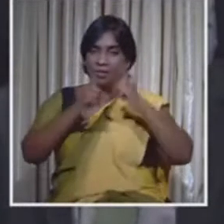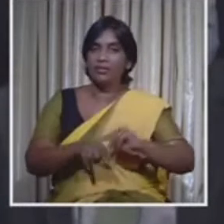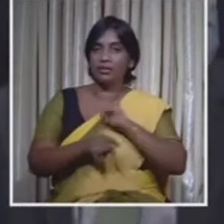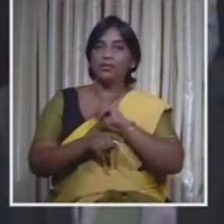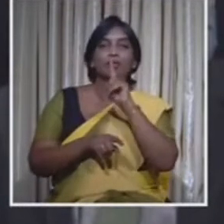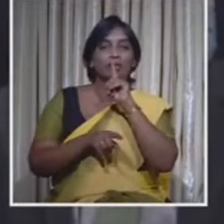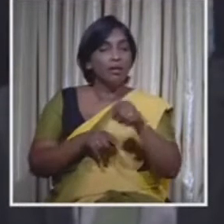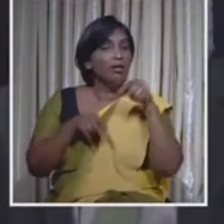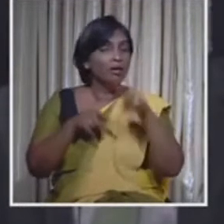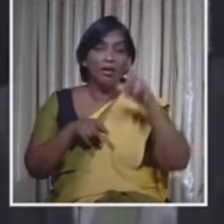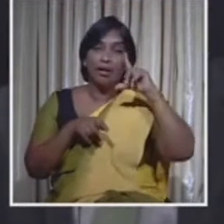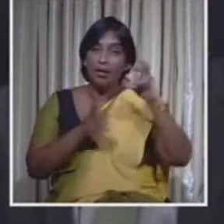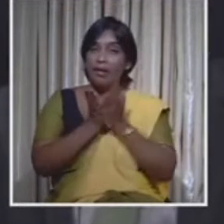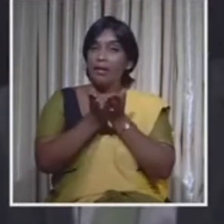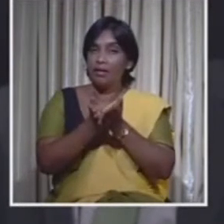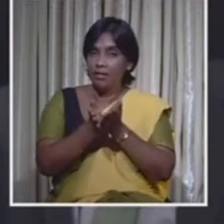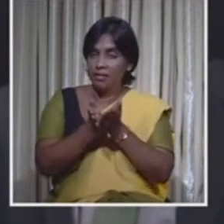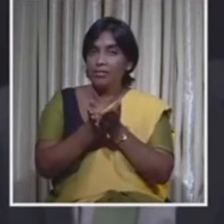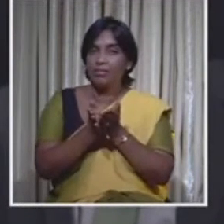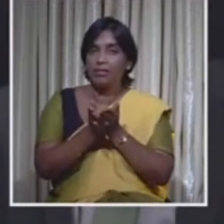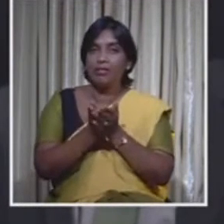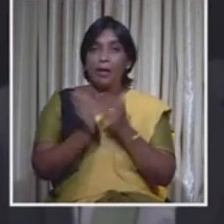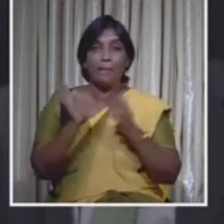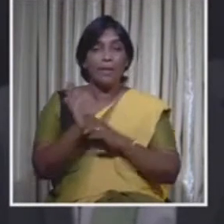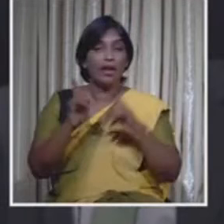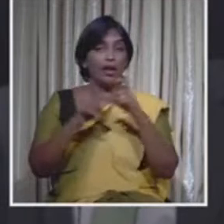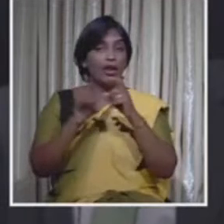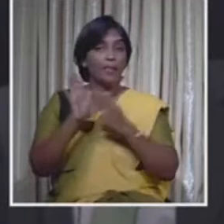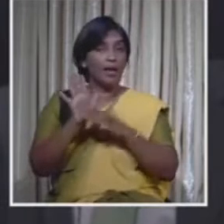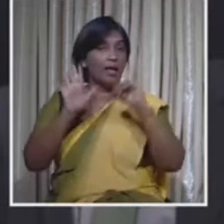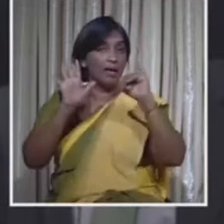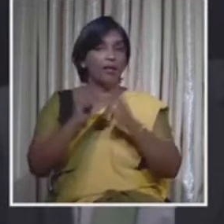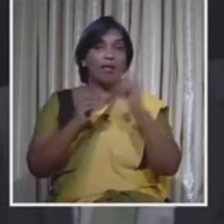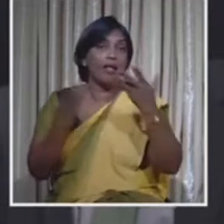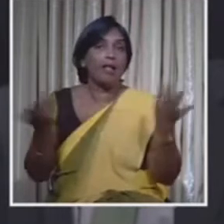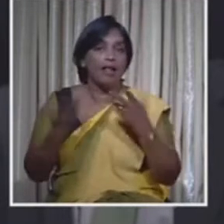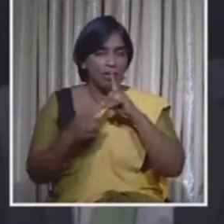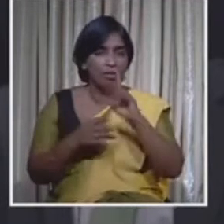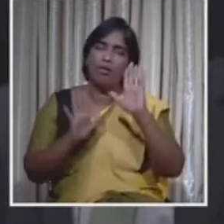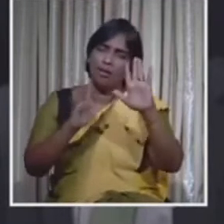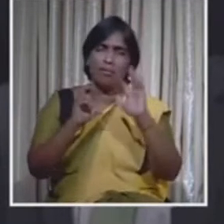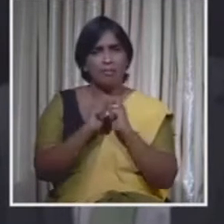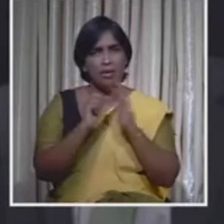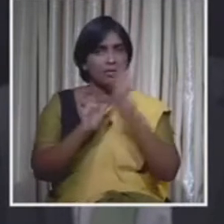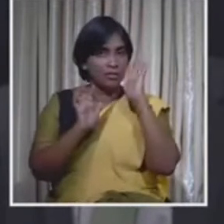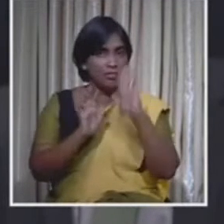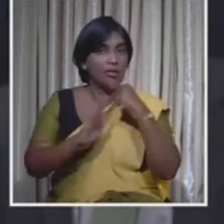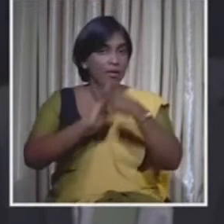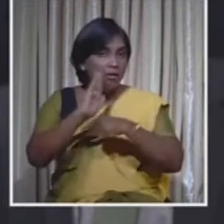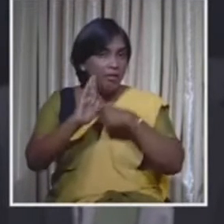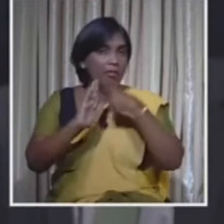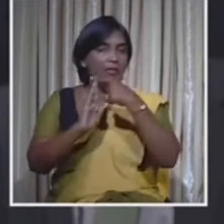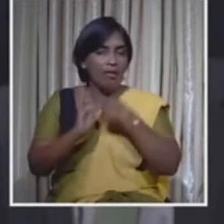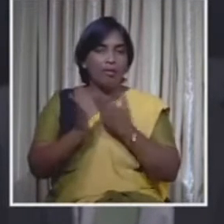තමයි මේ චීන නැවට මිලියන 6ක් දෙන්න තියෙනවා ඩොලර් මිලියන 6ක් ඒක තමුන්නාසේ කිව්ව නැහැ කියලා කමක් නැහැ හැබැයි රට වටේ